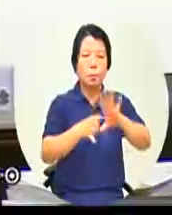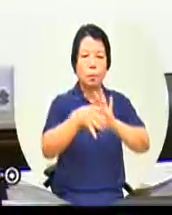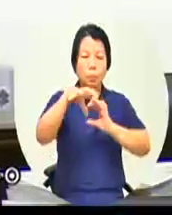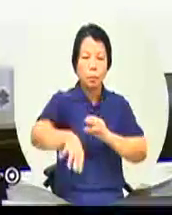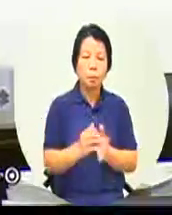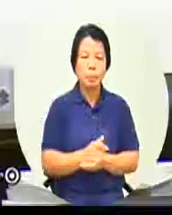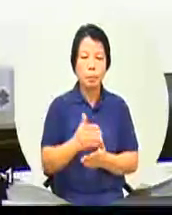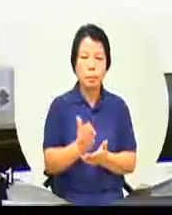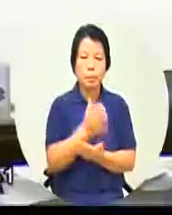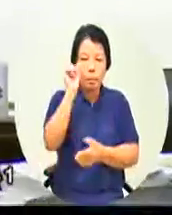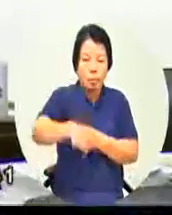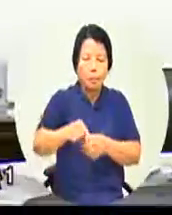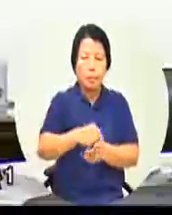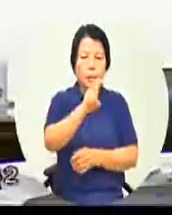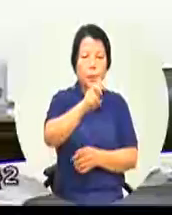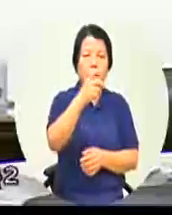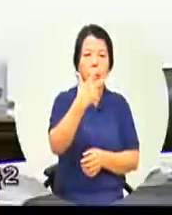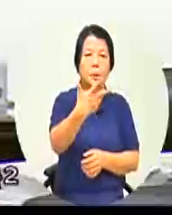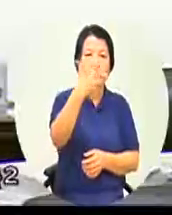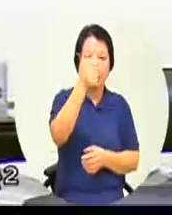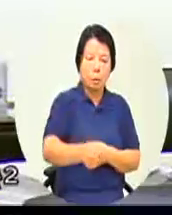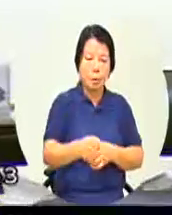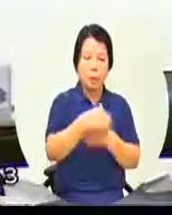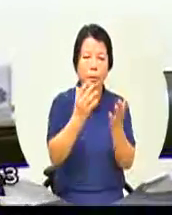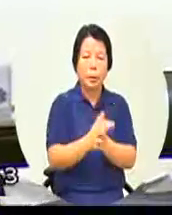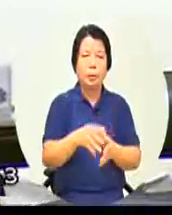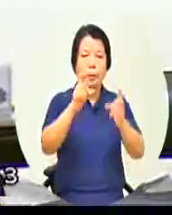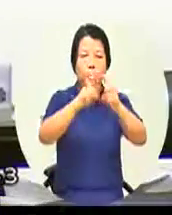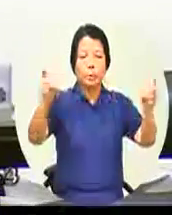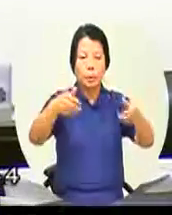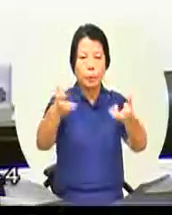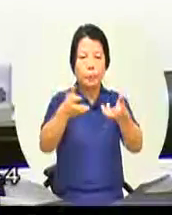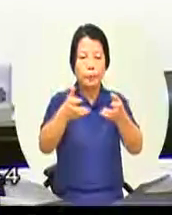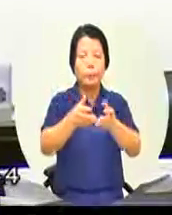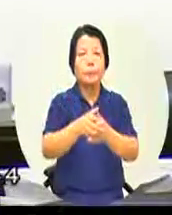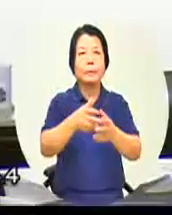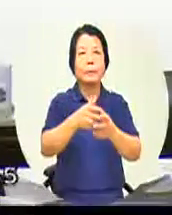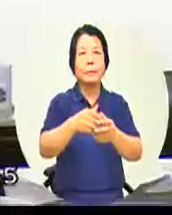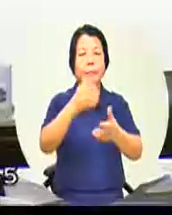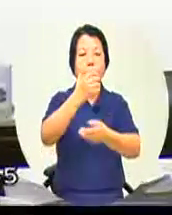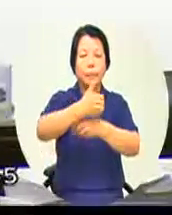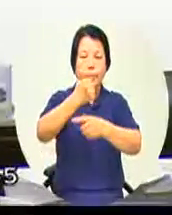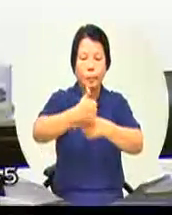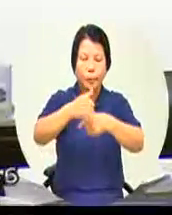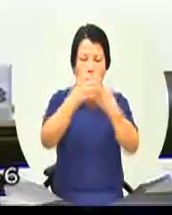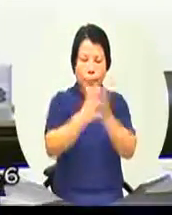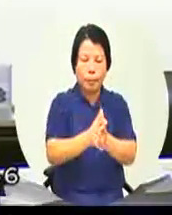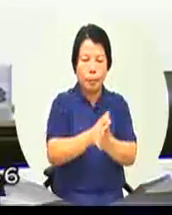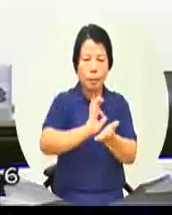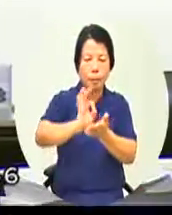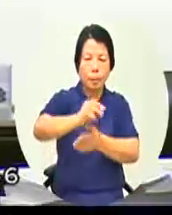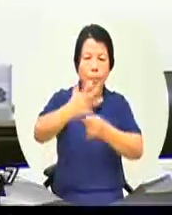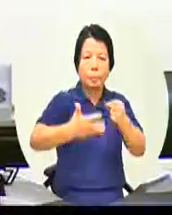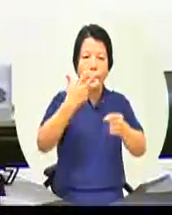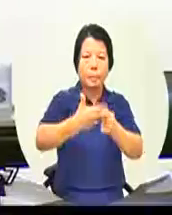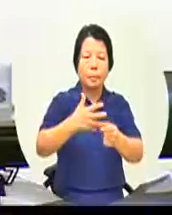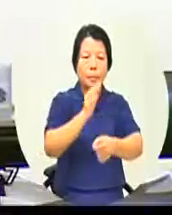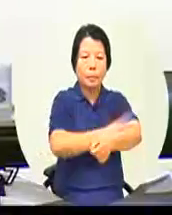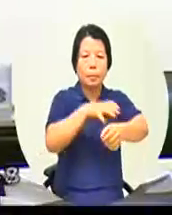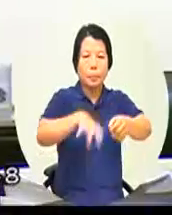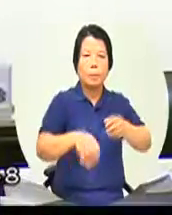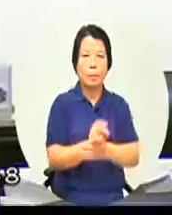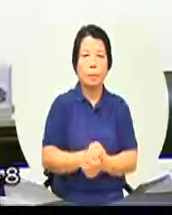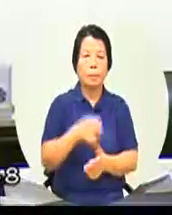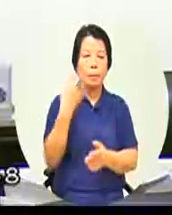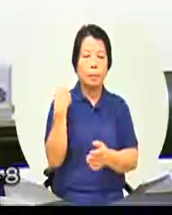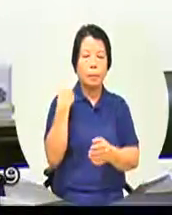定了一个27亿的计划，包括我们的建城计划跟新兵计划哈，那要花8年的时间，把我们左营的旧城做